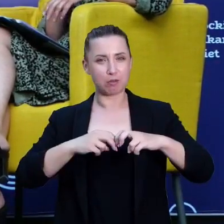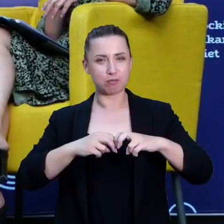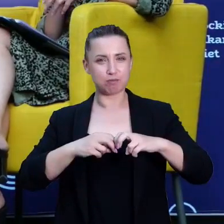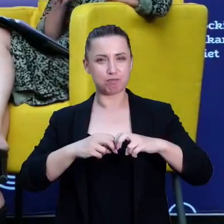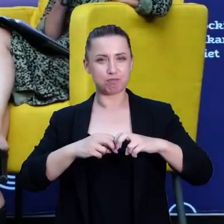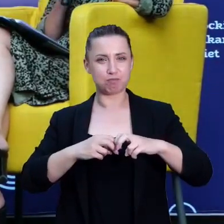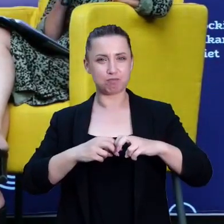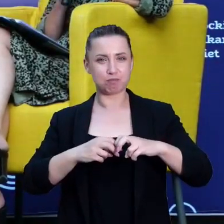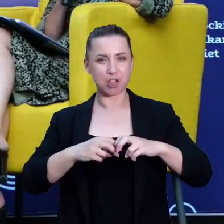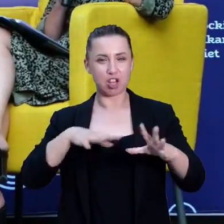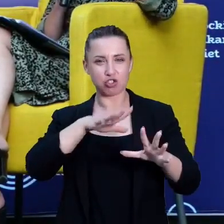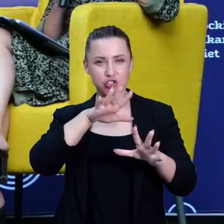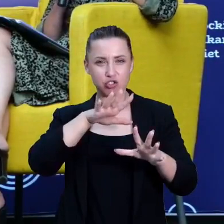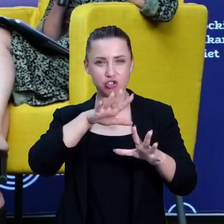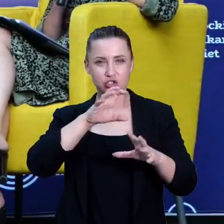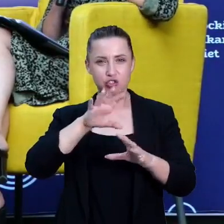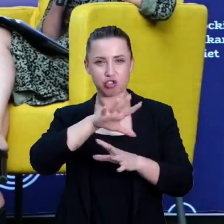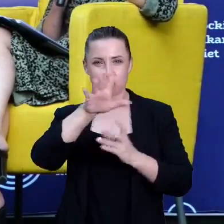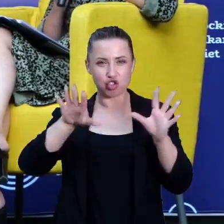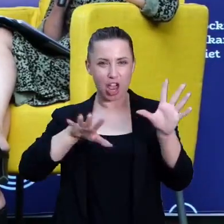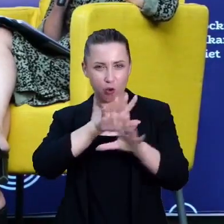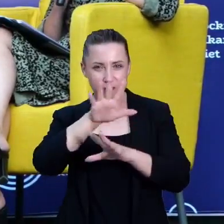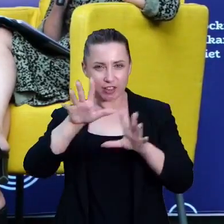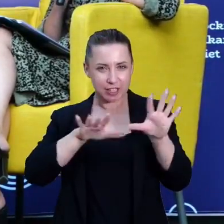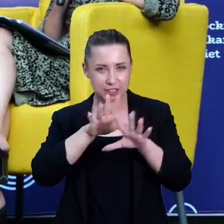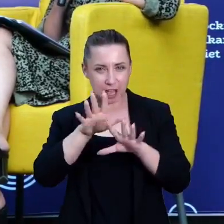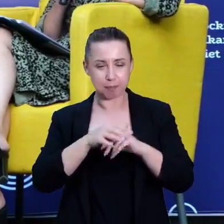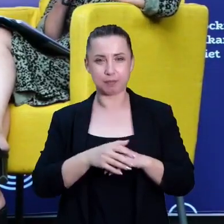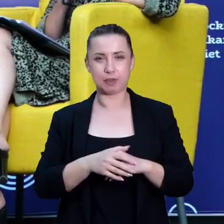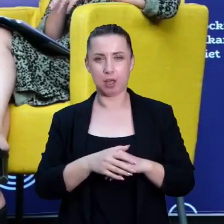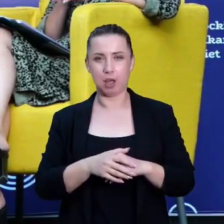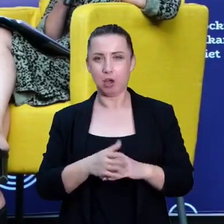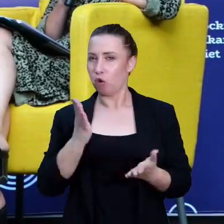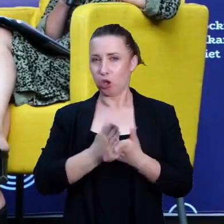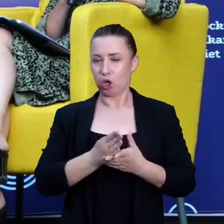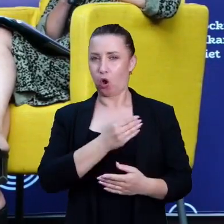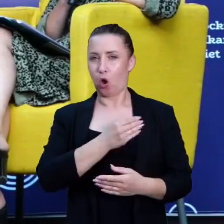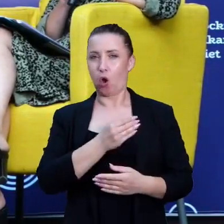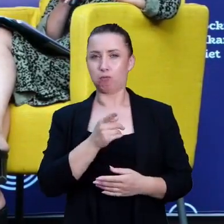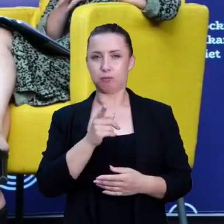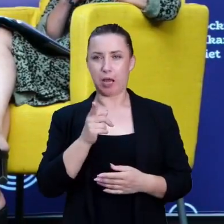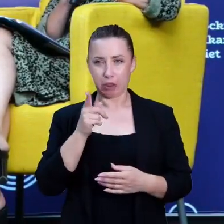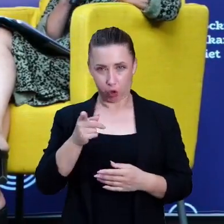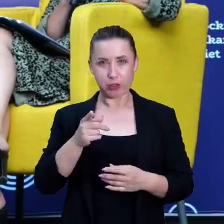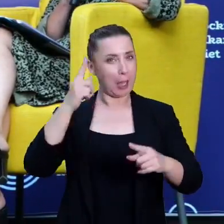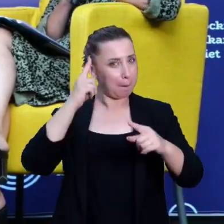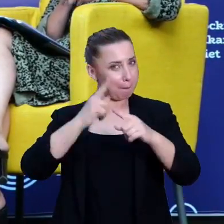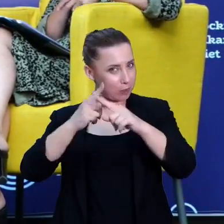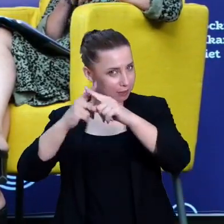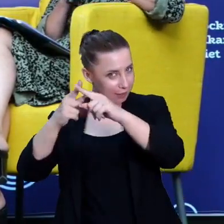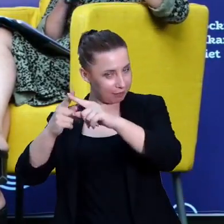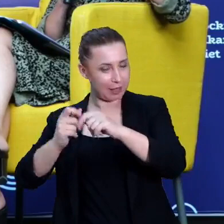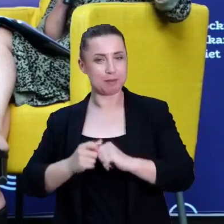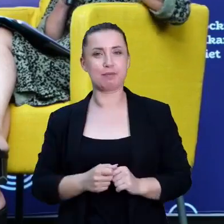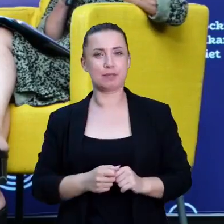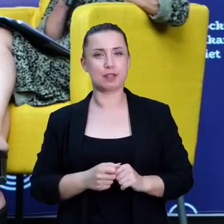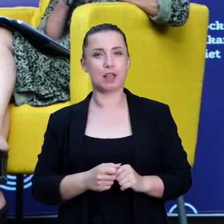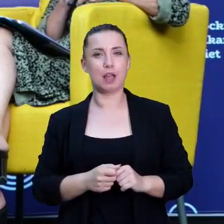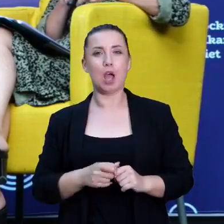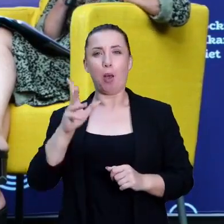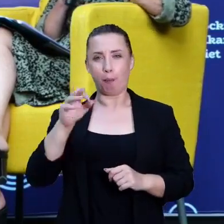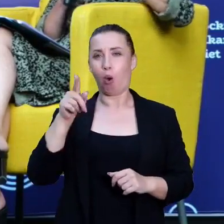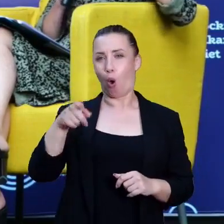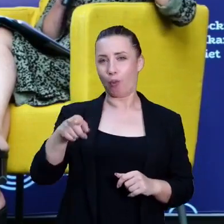znaczeniu, bo to u nas wiedźma ma takie konotacje negatywne, a tam ona mówi, że wiedźma to jest kobieta, która ma bardzo